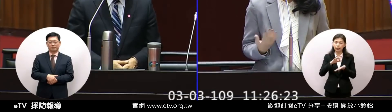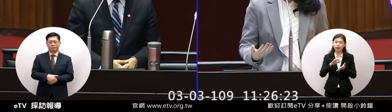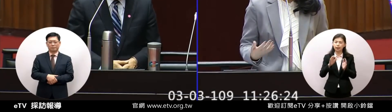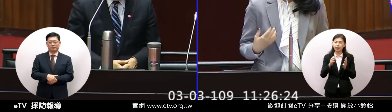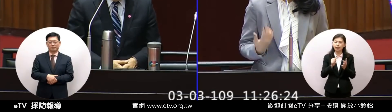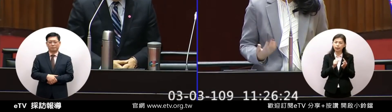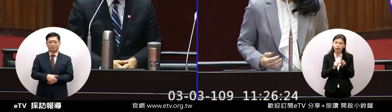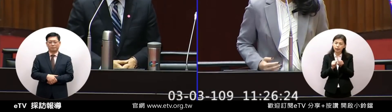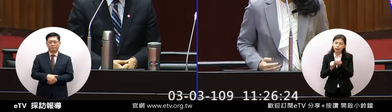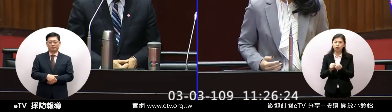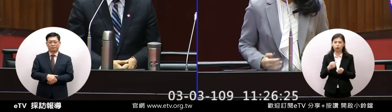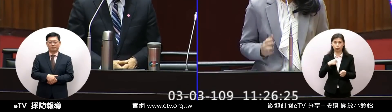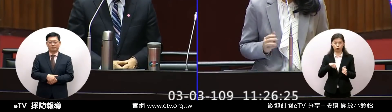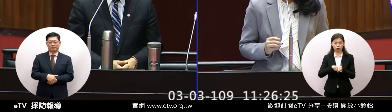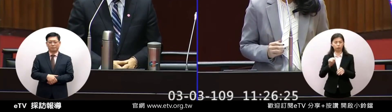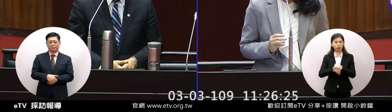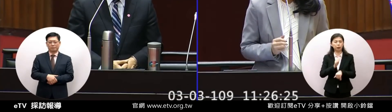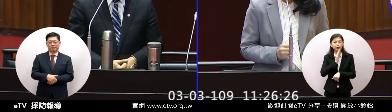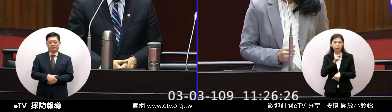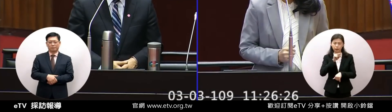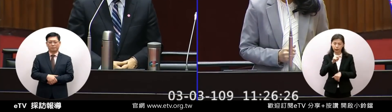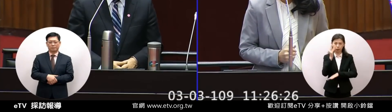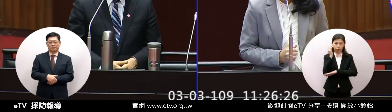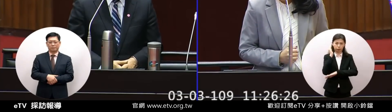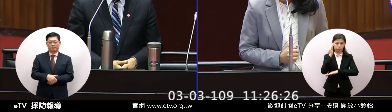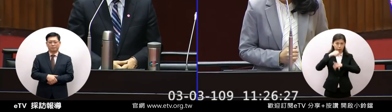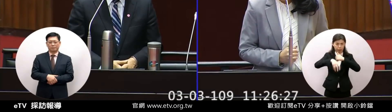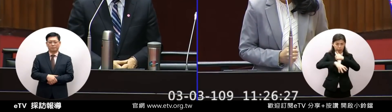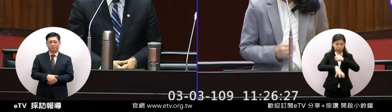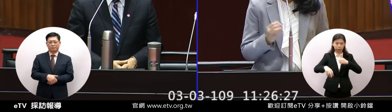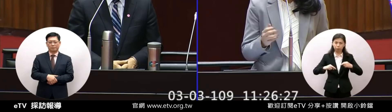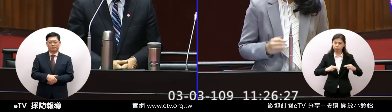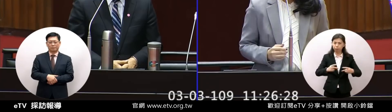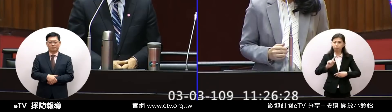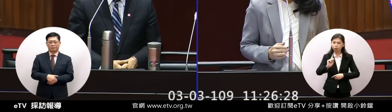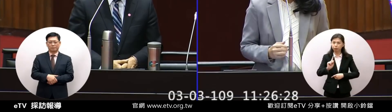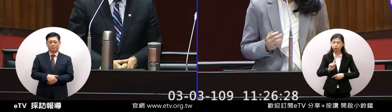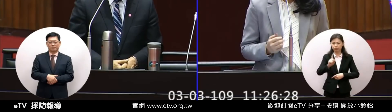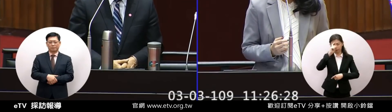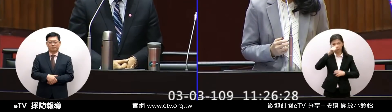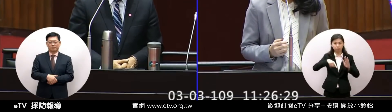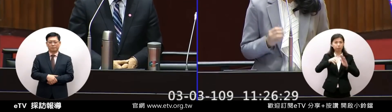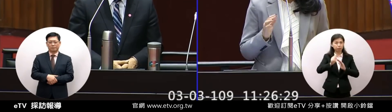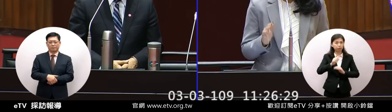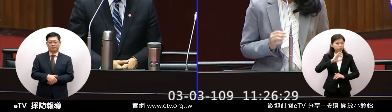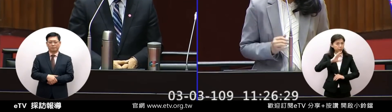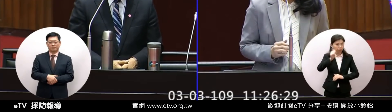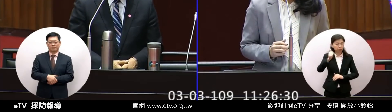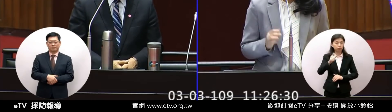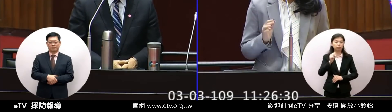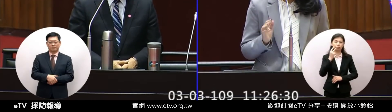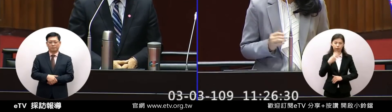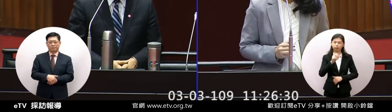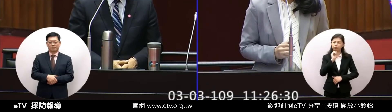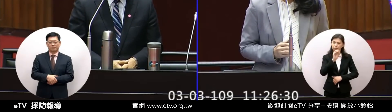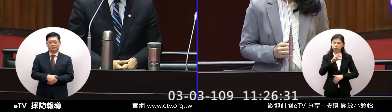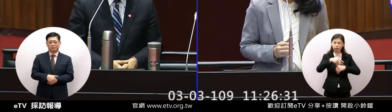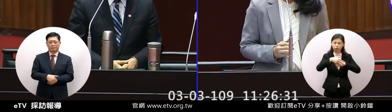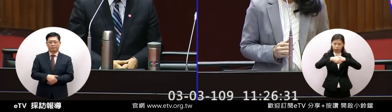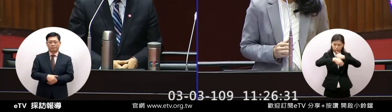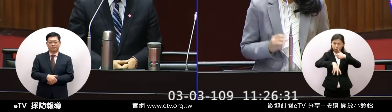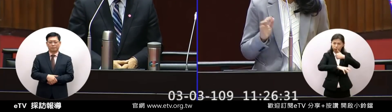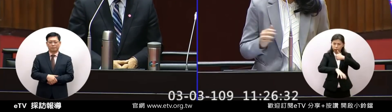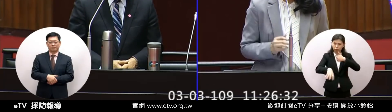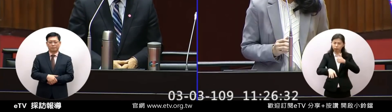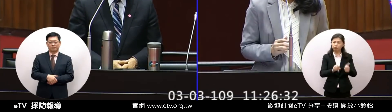个我自己认为说，以我的专业来看，各部会可以再加强改进之处。那也希望院长回去之后，再跟各部会再多多的